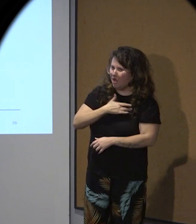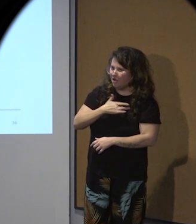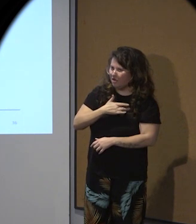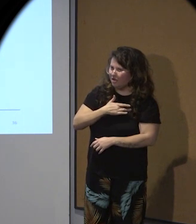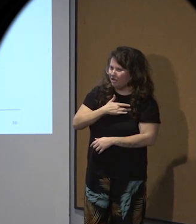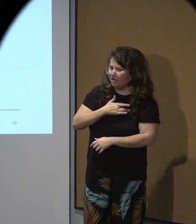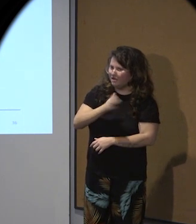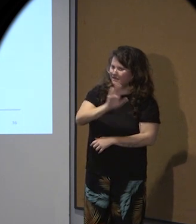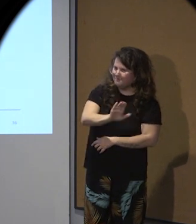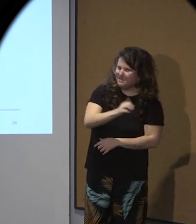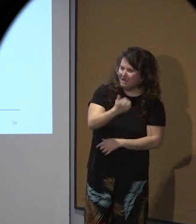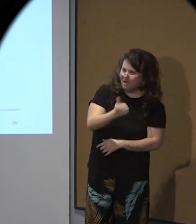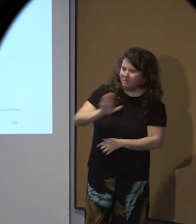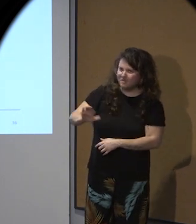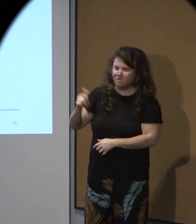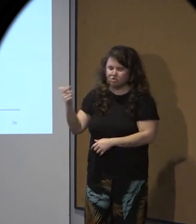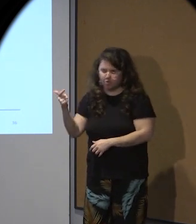diabète de type 1 et